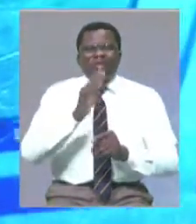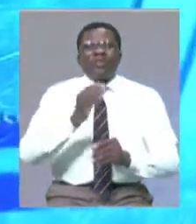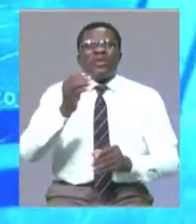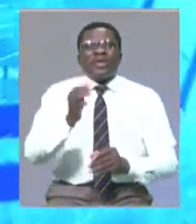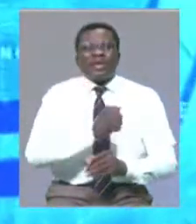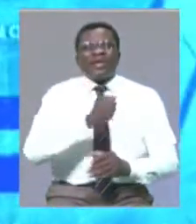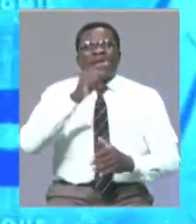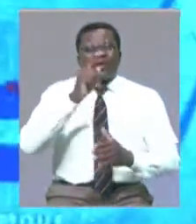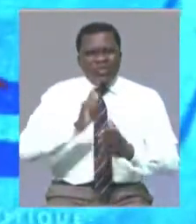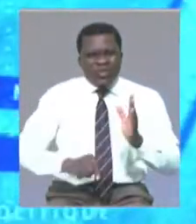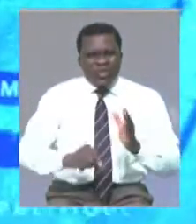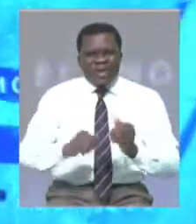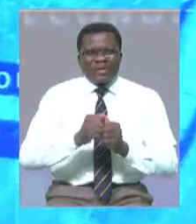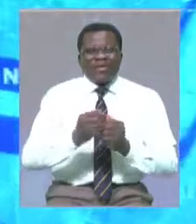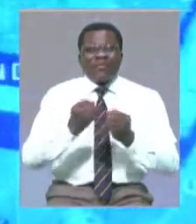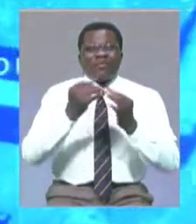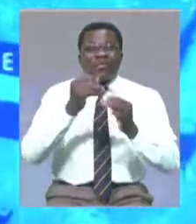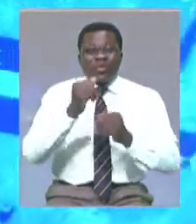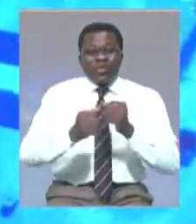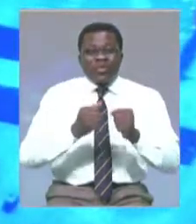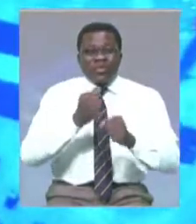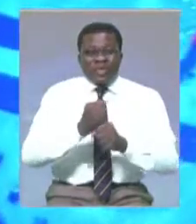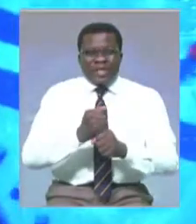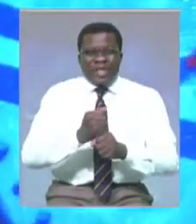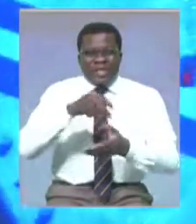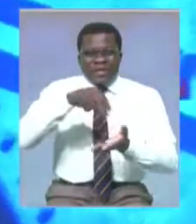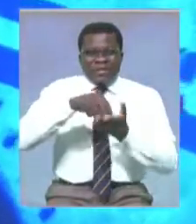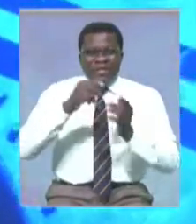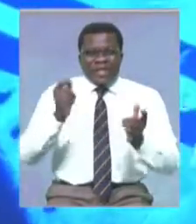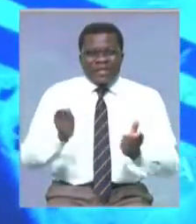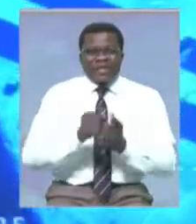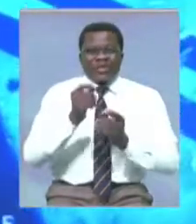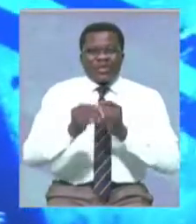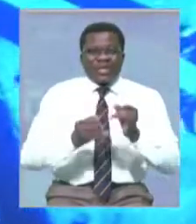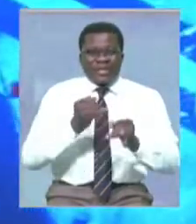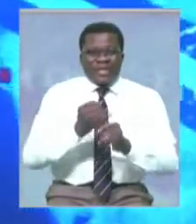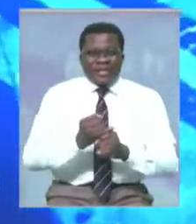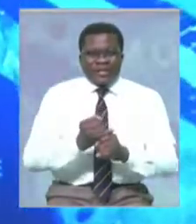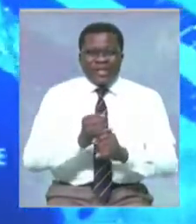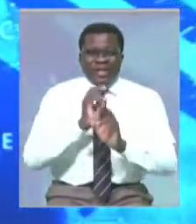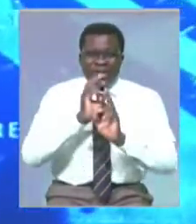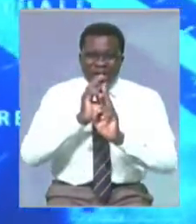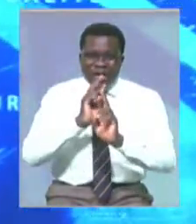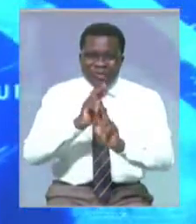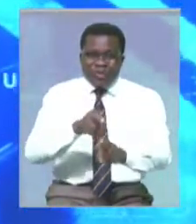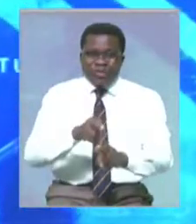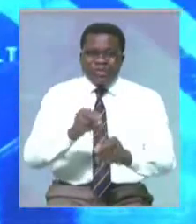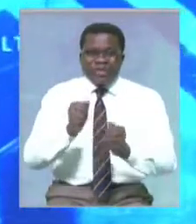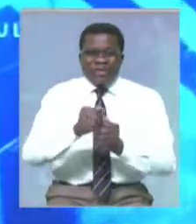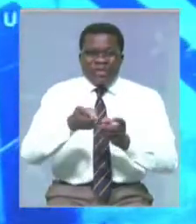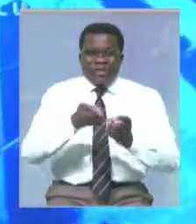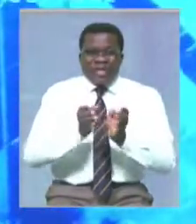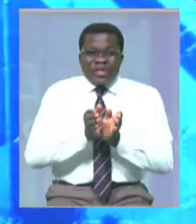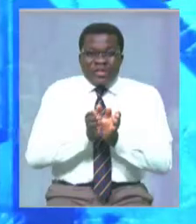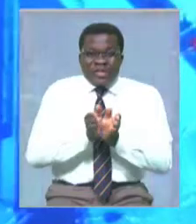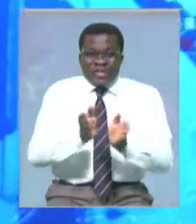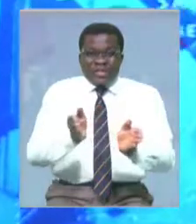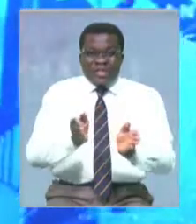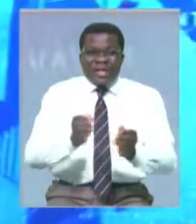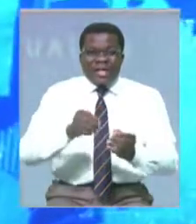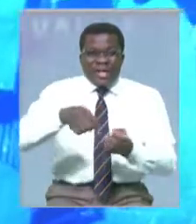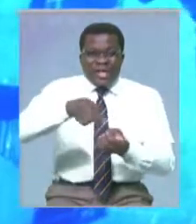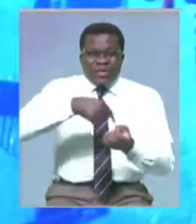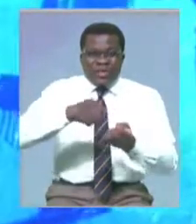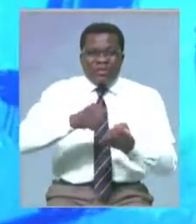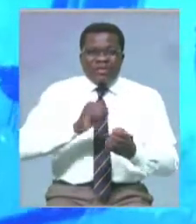est depuis plusieurs années présent à cette rencontre internationale. Réponse avec le directeur général de